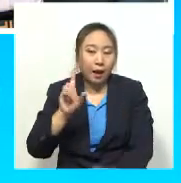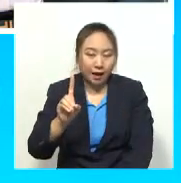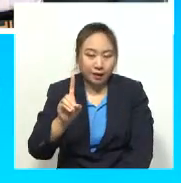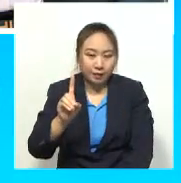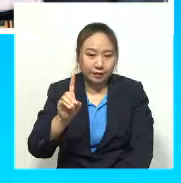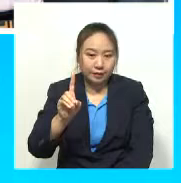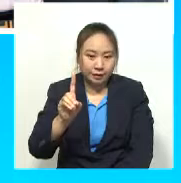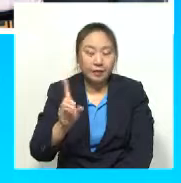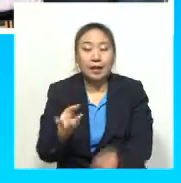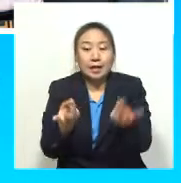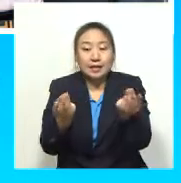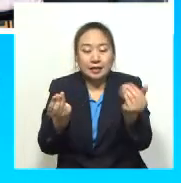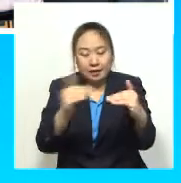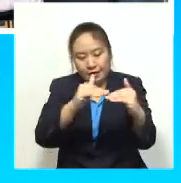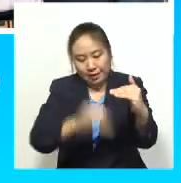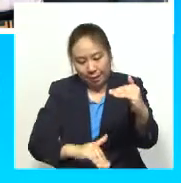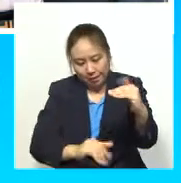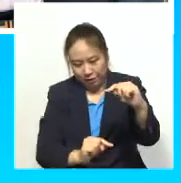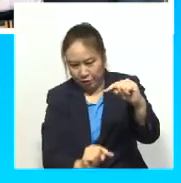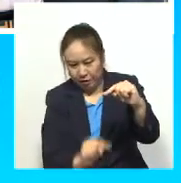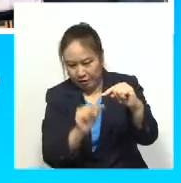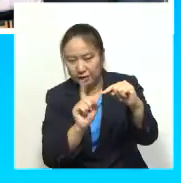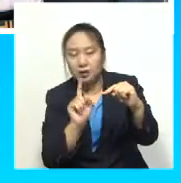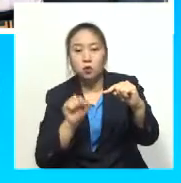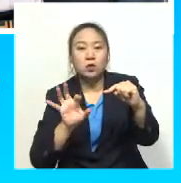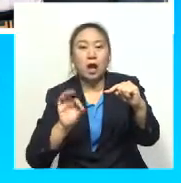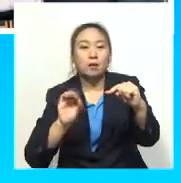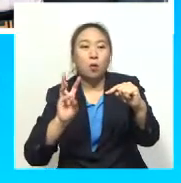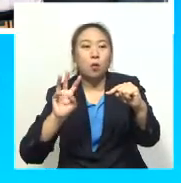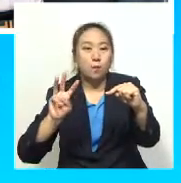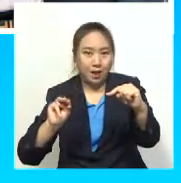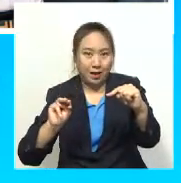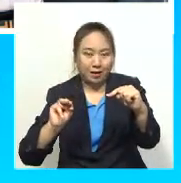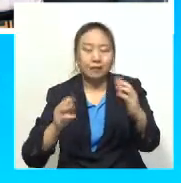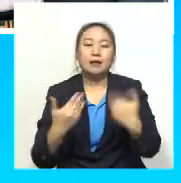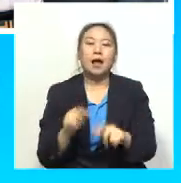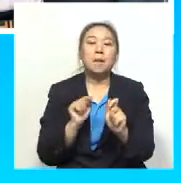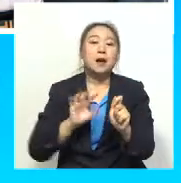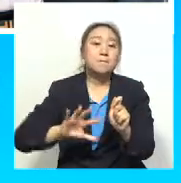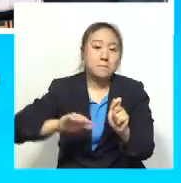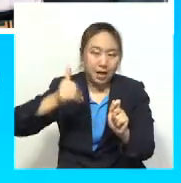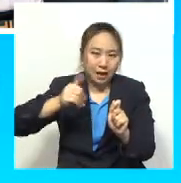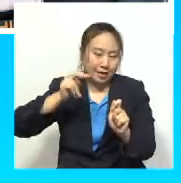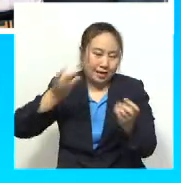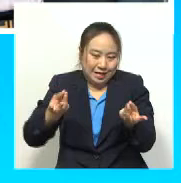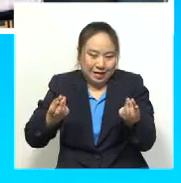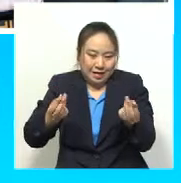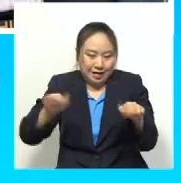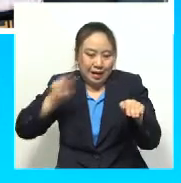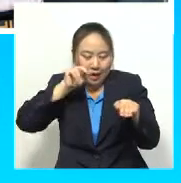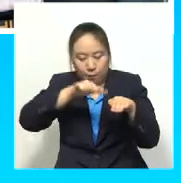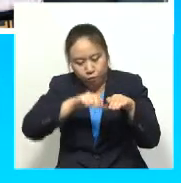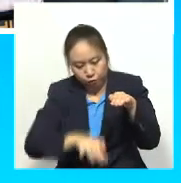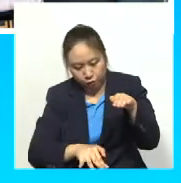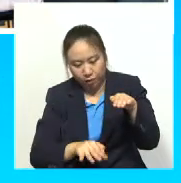ลาดนะครับอยู่ต่ำกว่าตลิ่ง 1.96 เมตรครับ ค่ะ สำหรับที่อำเภอเมืองนะครับอยู่ต่ำกว่าตลิ่งครับ 1.52 เมต